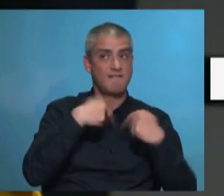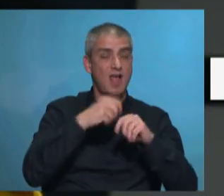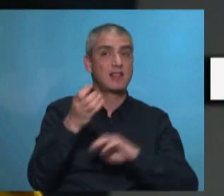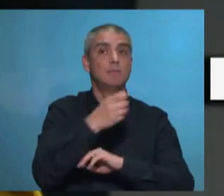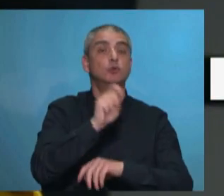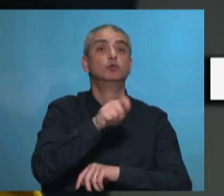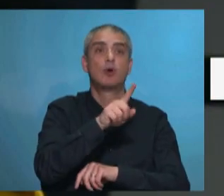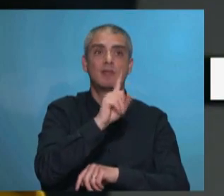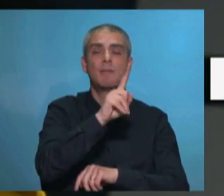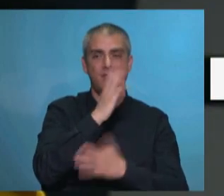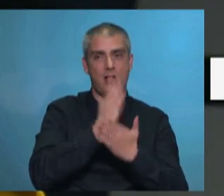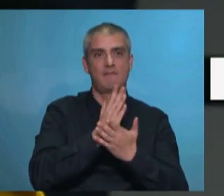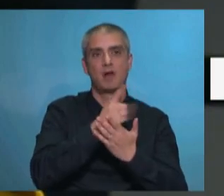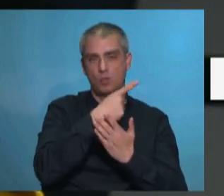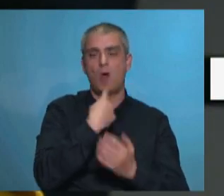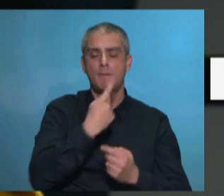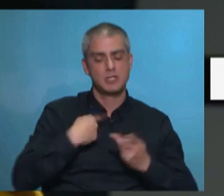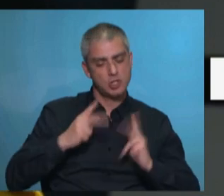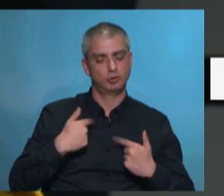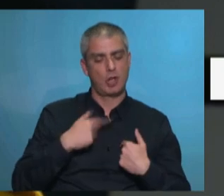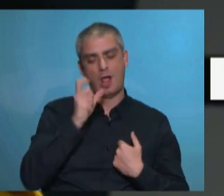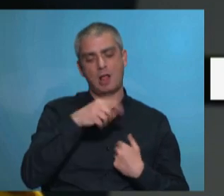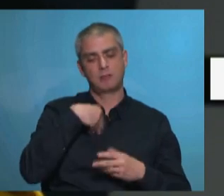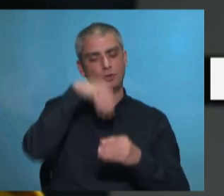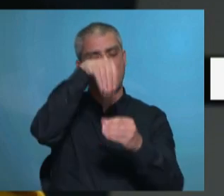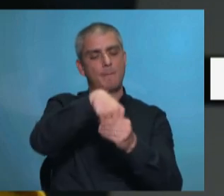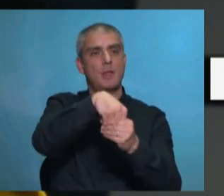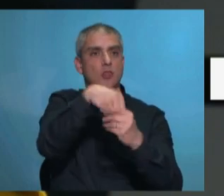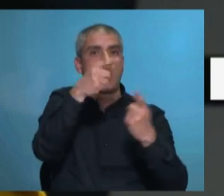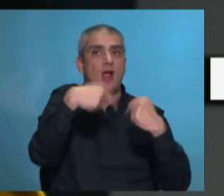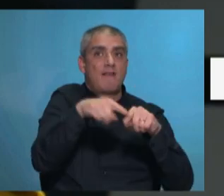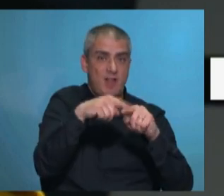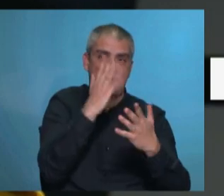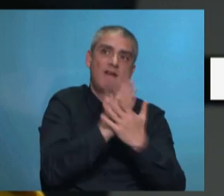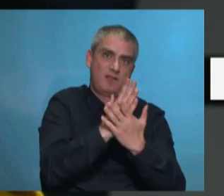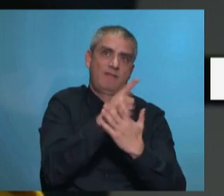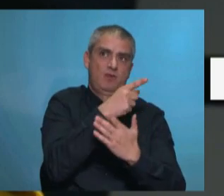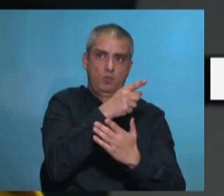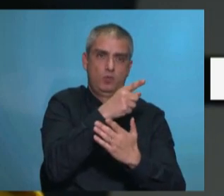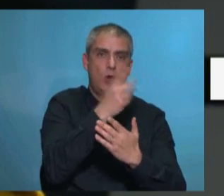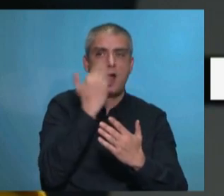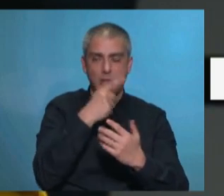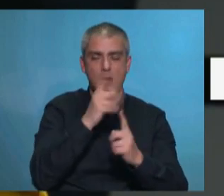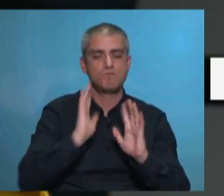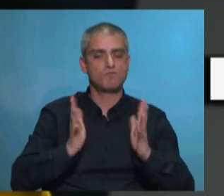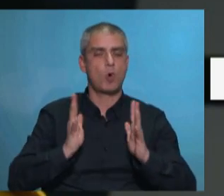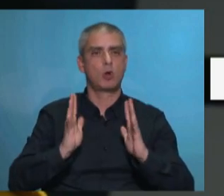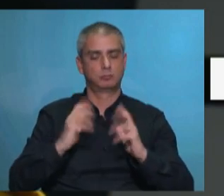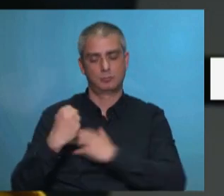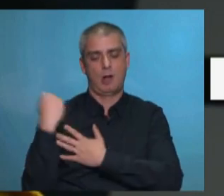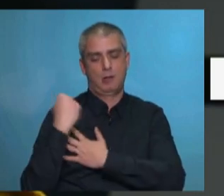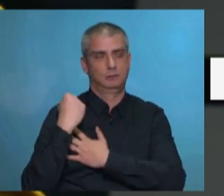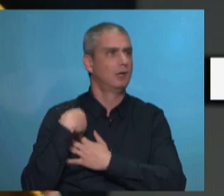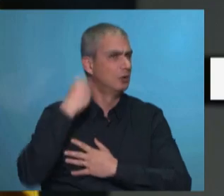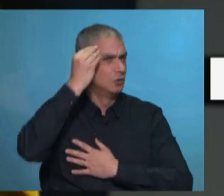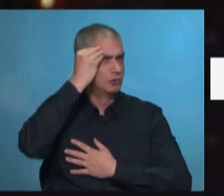שופטים, אבל כבר אז הוא אמר, יש לי את הבן אדם שלי בתוך הוועדה, וכבר אז הוא היה מאוד מאוד חזק. אנחנו זוכרים,